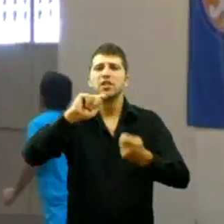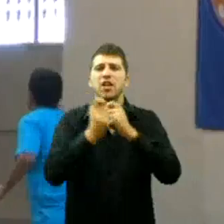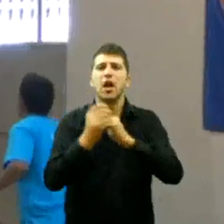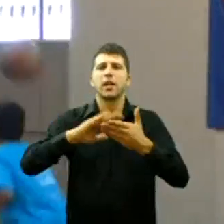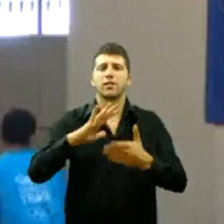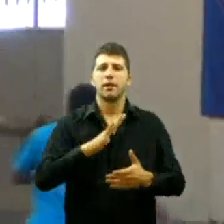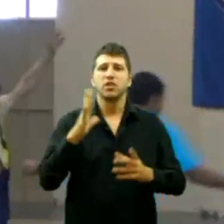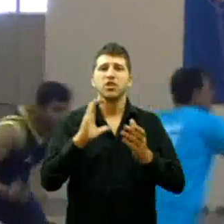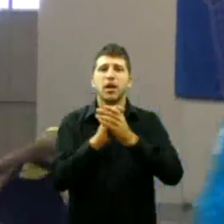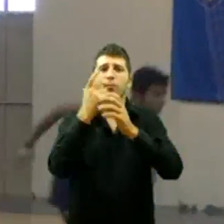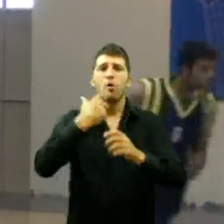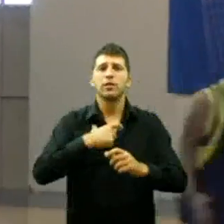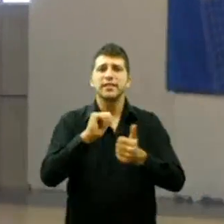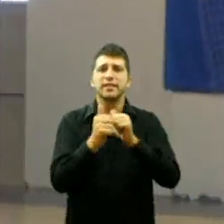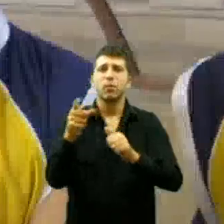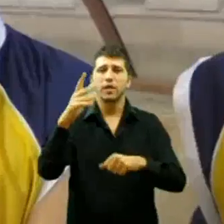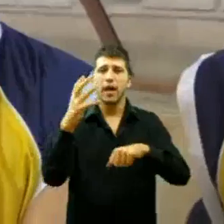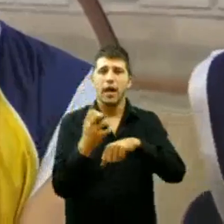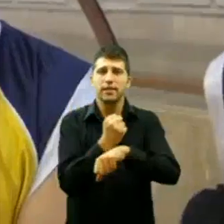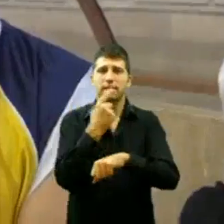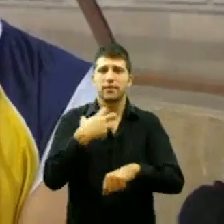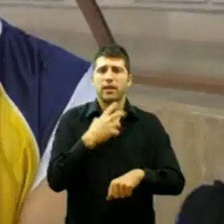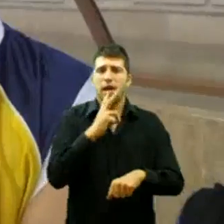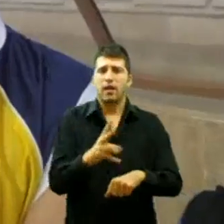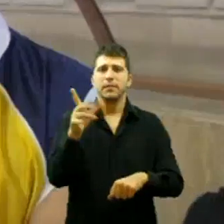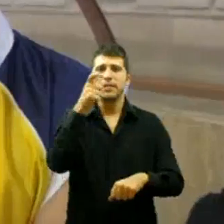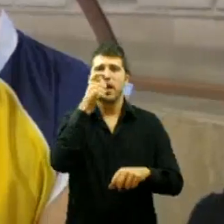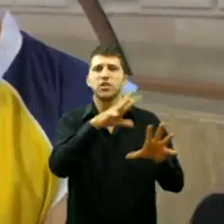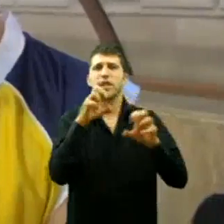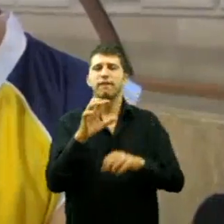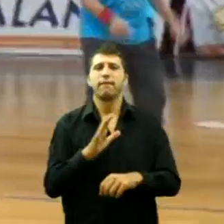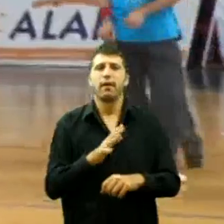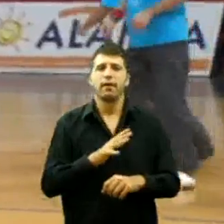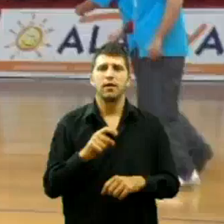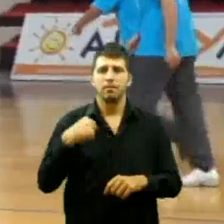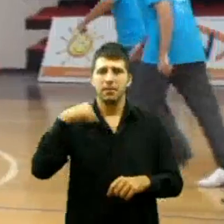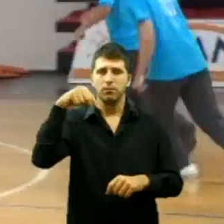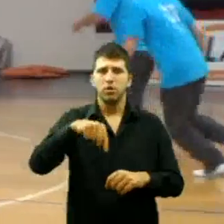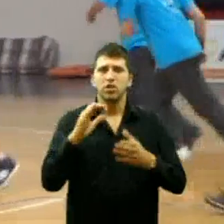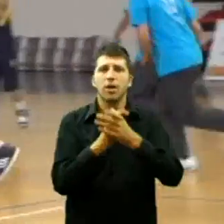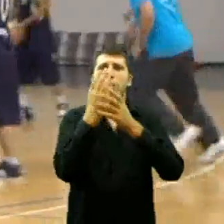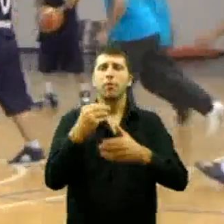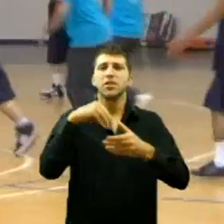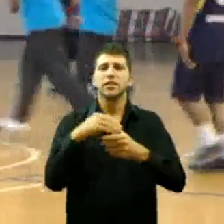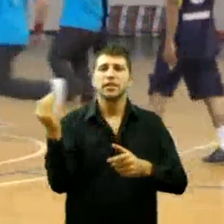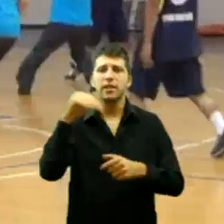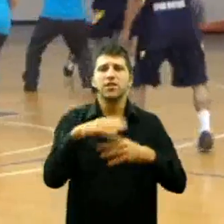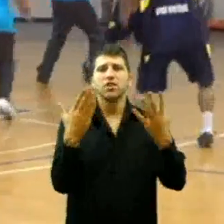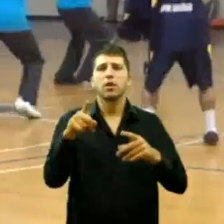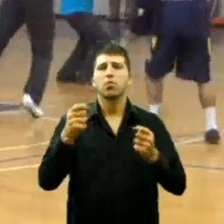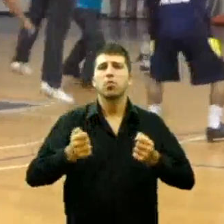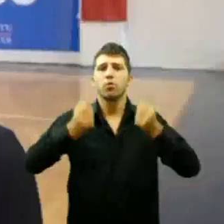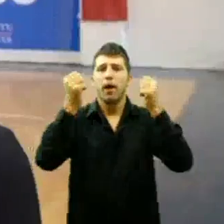sporcuların kazanma kararlılığı ve azmi dikkat çekiyor. Biz burada şampiyon olmak için geldik. İnşallah pay alıp öyle dönmeyi